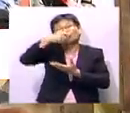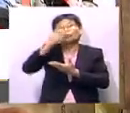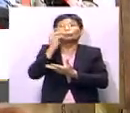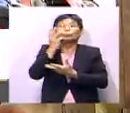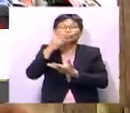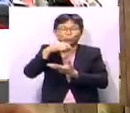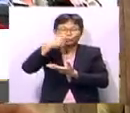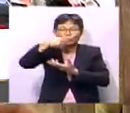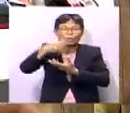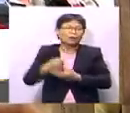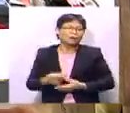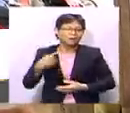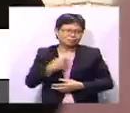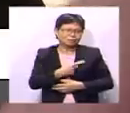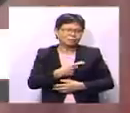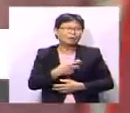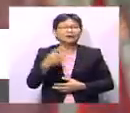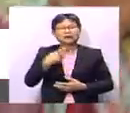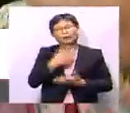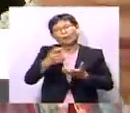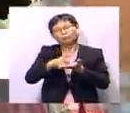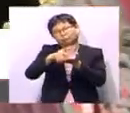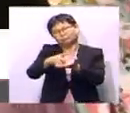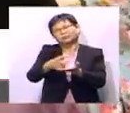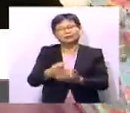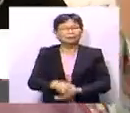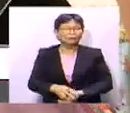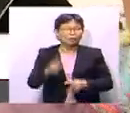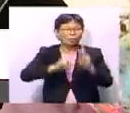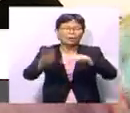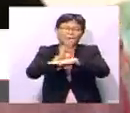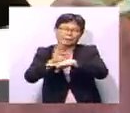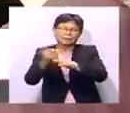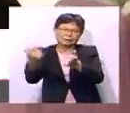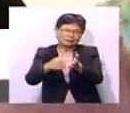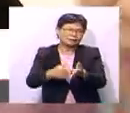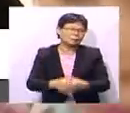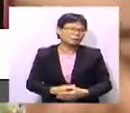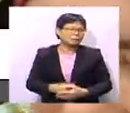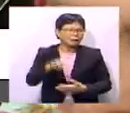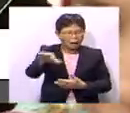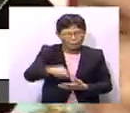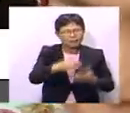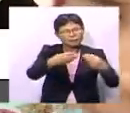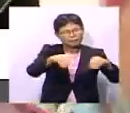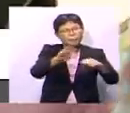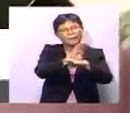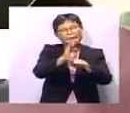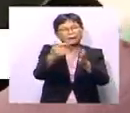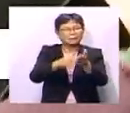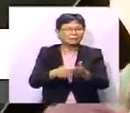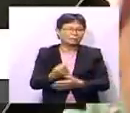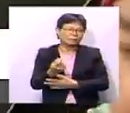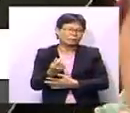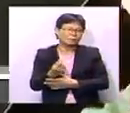Sebab kita dalam masa sama kita nak sedekah. Tempat ni ambil pemborongan, orang ambil buat peniaga lagi. Dia ambil buat peniaga, kita harga pun tak